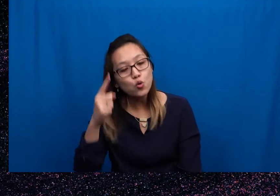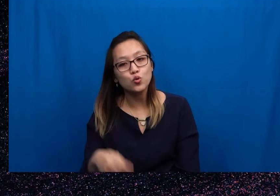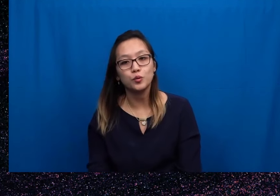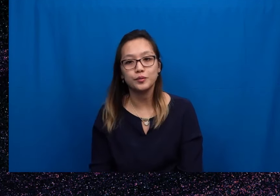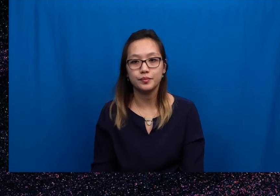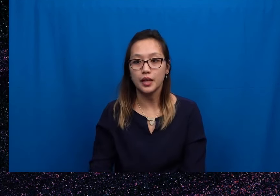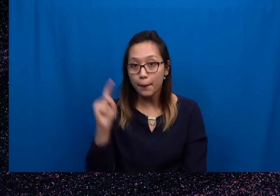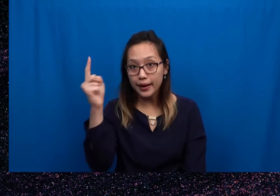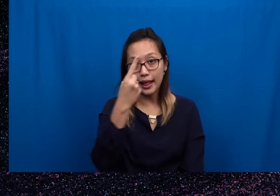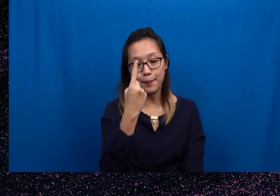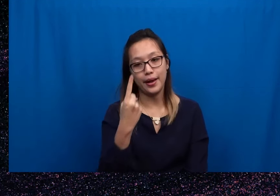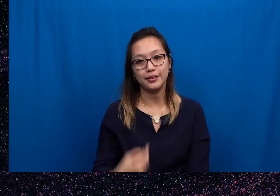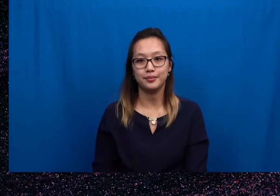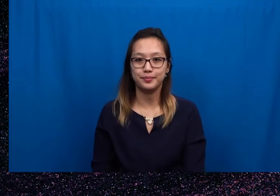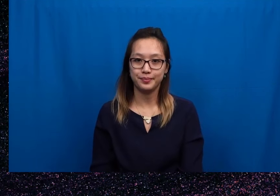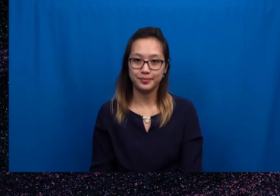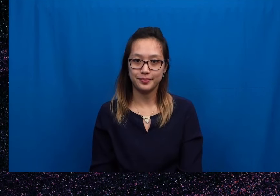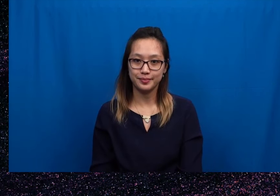kita ketahui